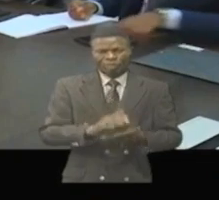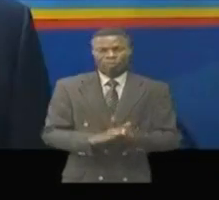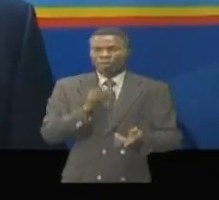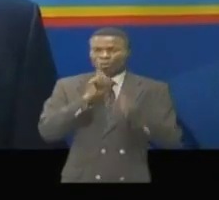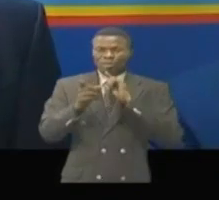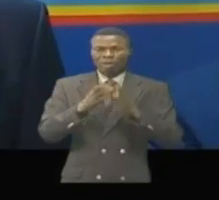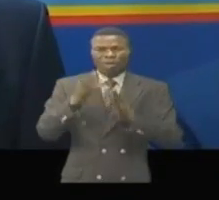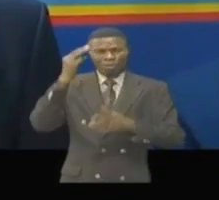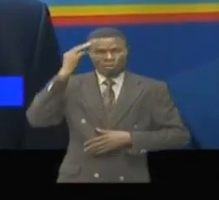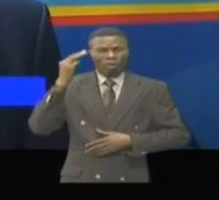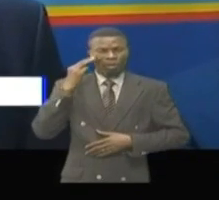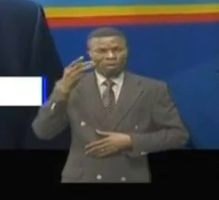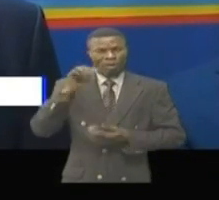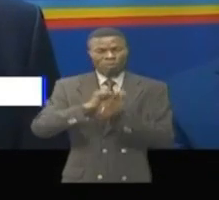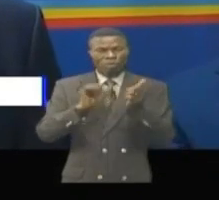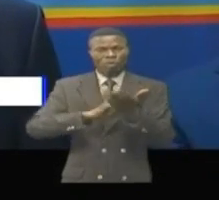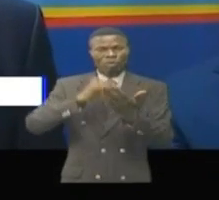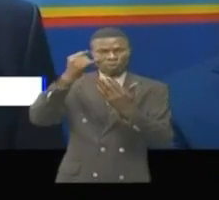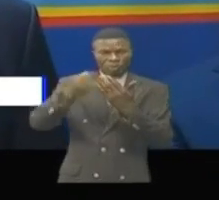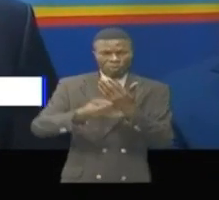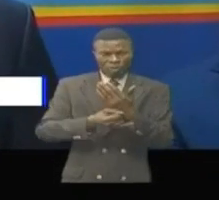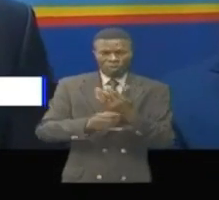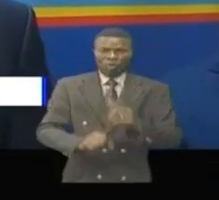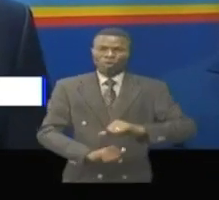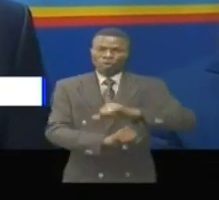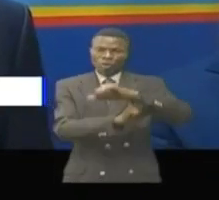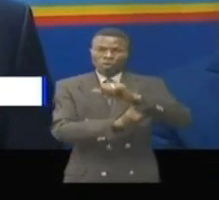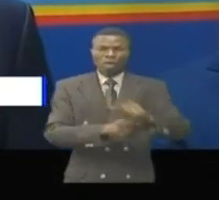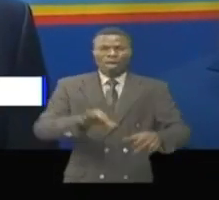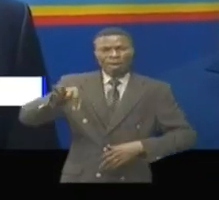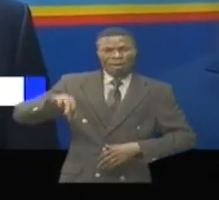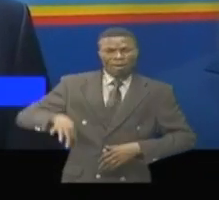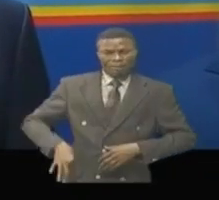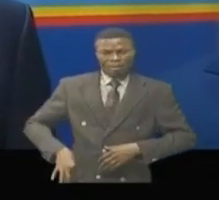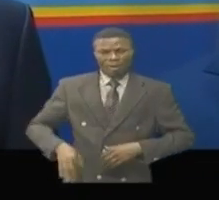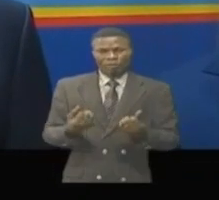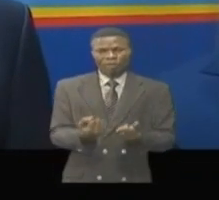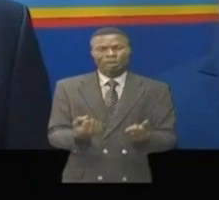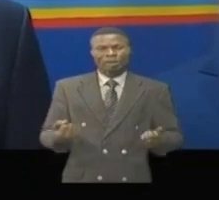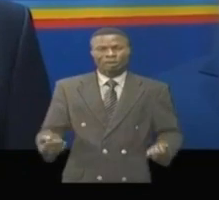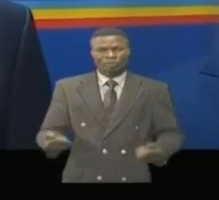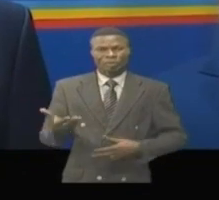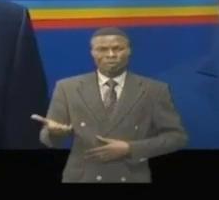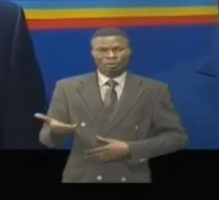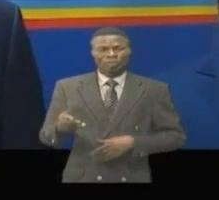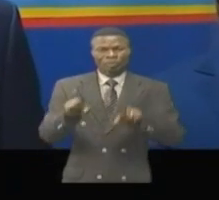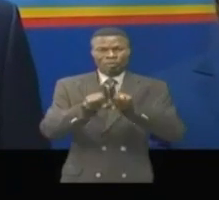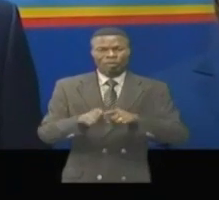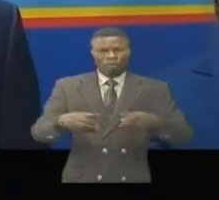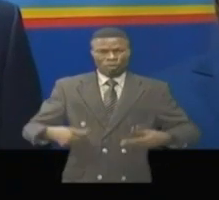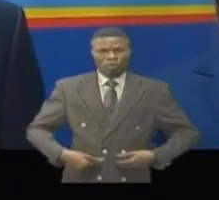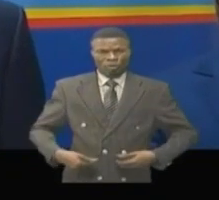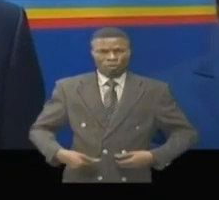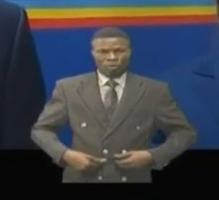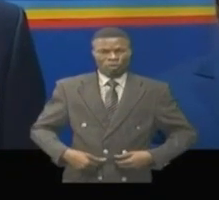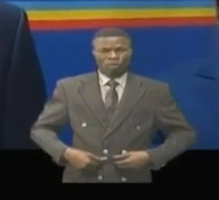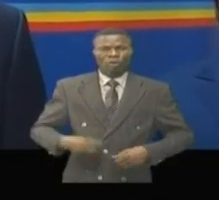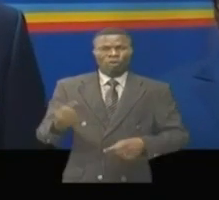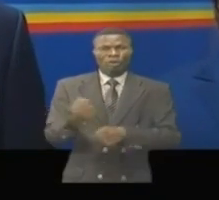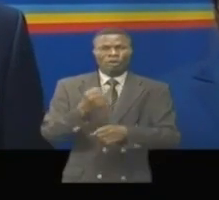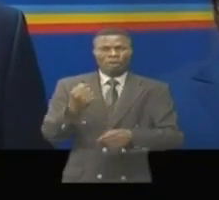à propos du projet d'appui au bien-être alternatif des enfants et des jeunes qui sont impliqués au niveau de la